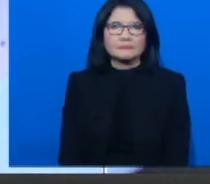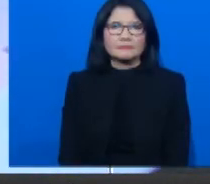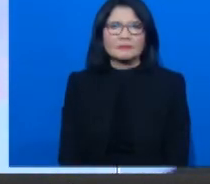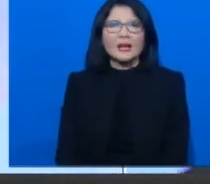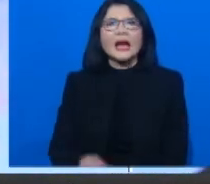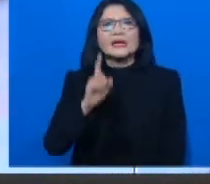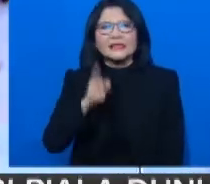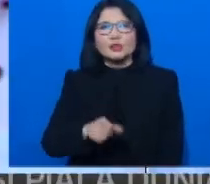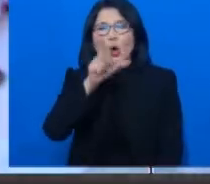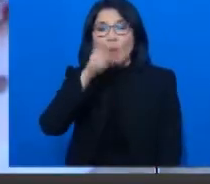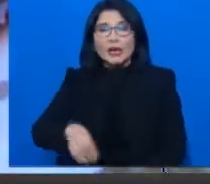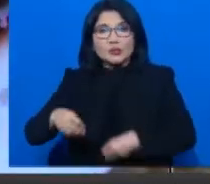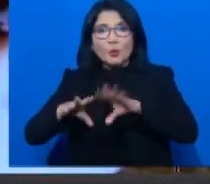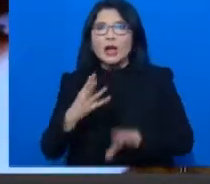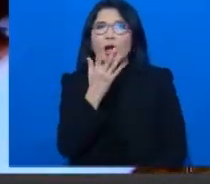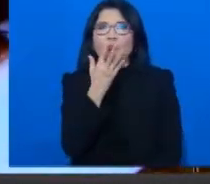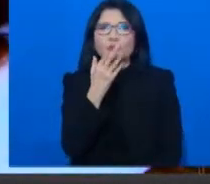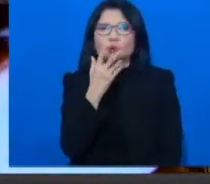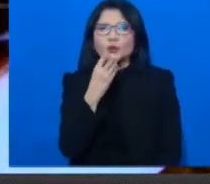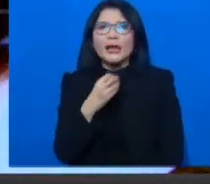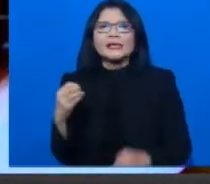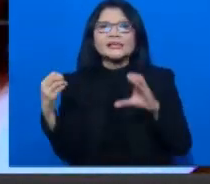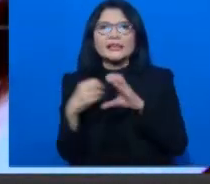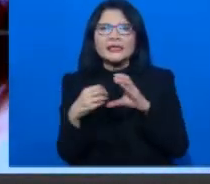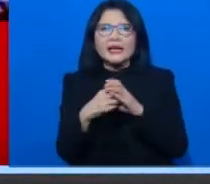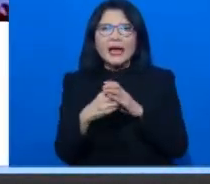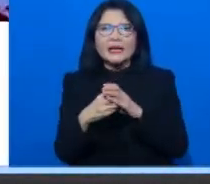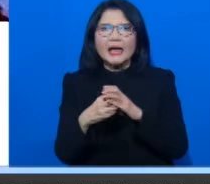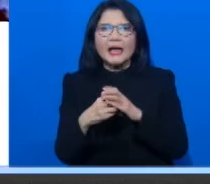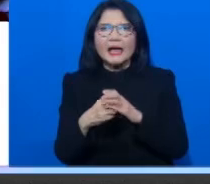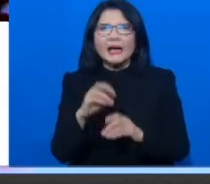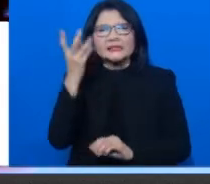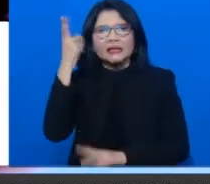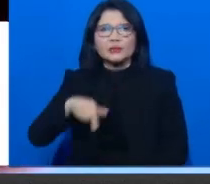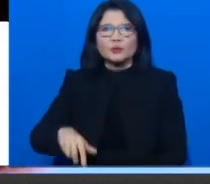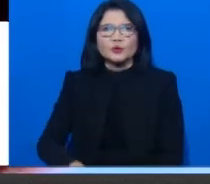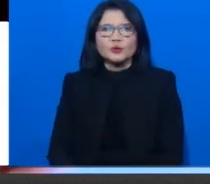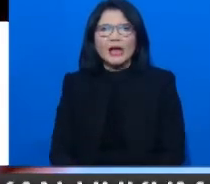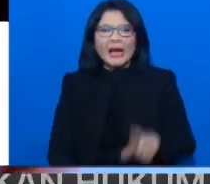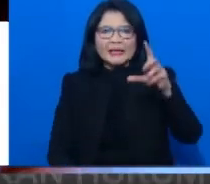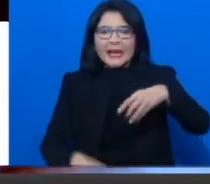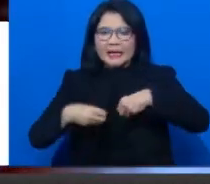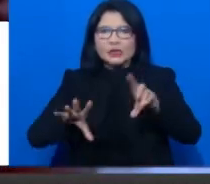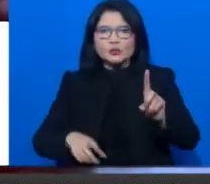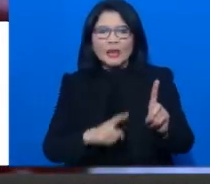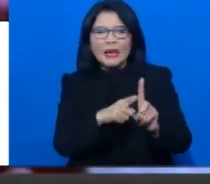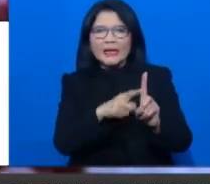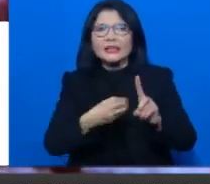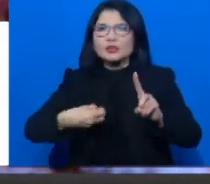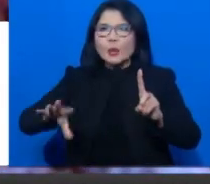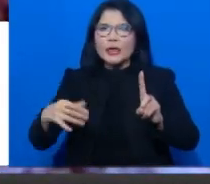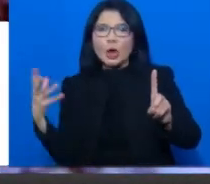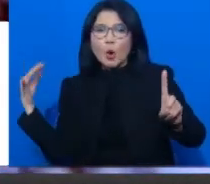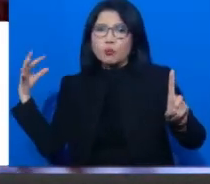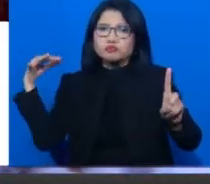Seorang penjual bubur di Jatinegara, Jakarta Timur tidak menyangka akan diserang orang yang tidak dikenal hingga luka parah.